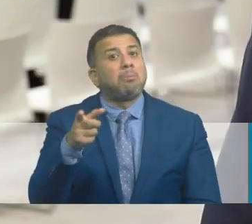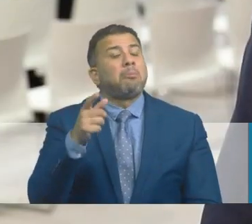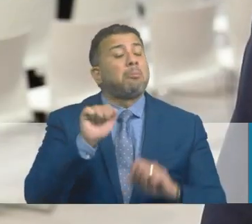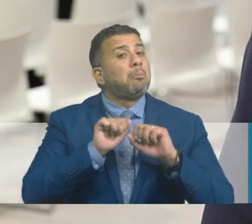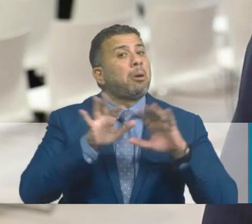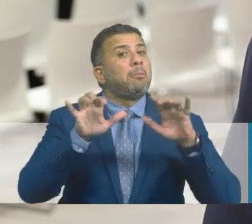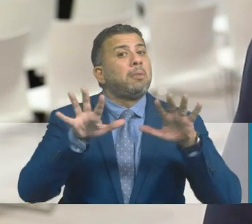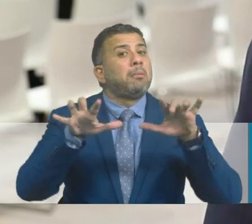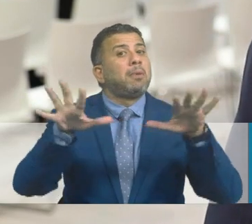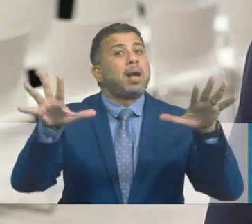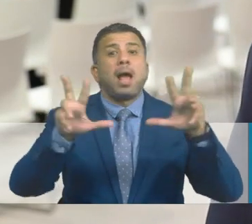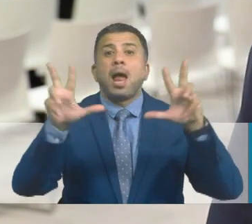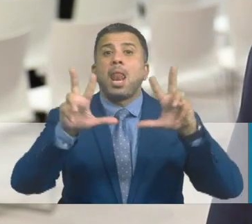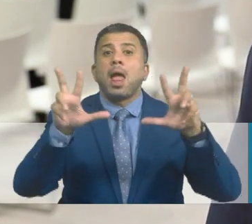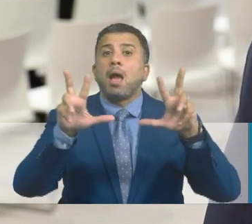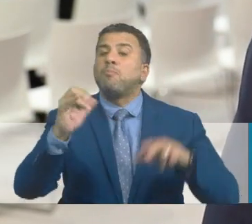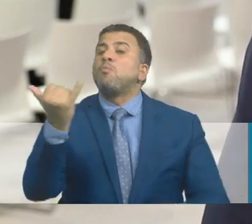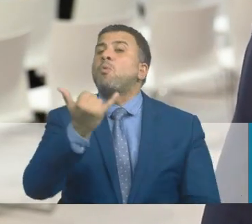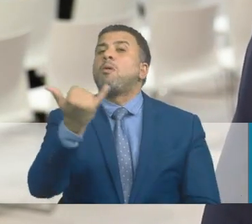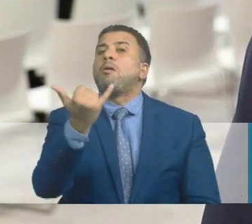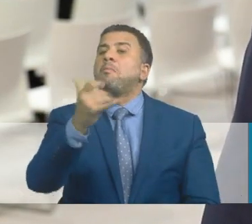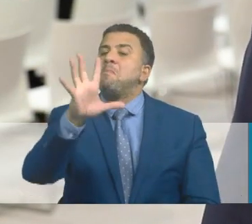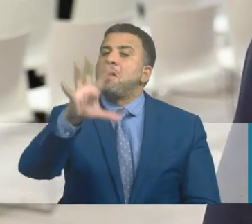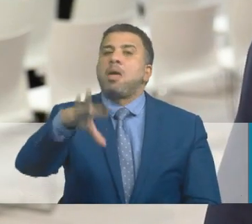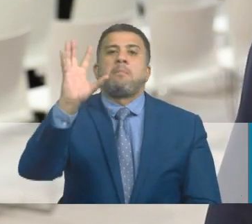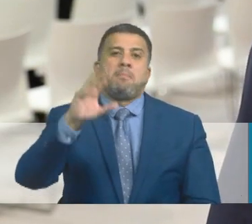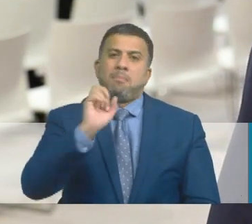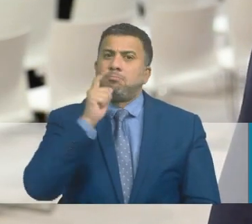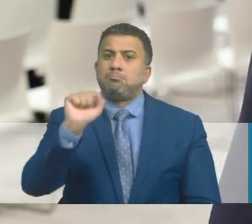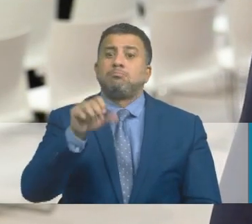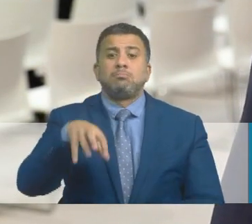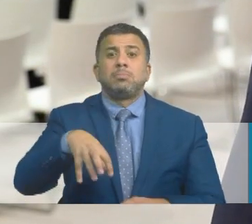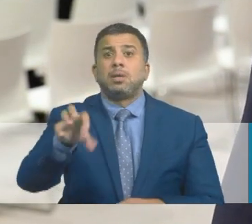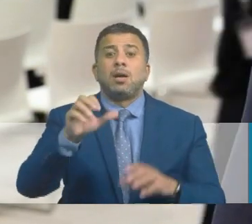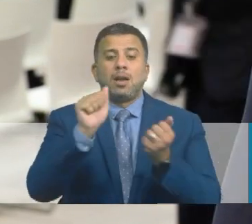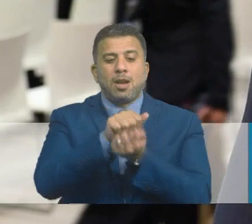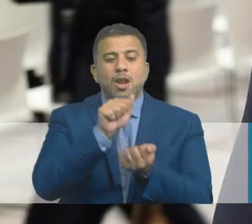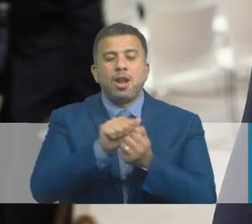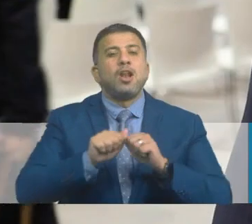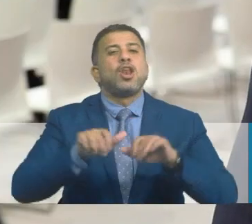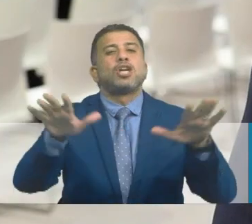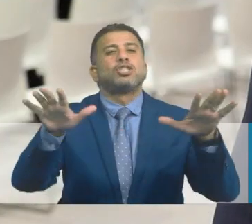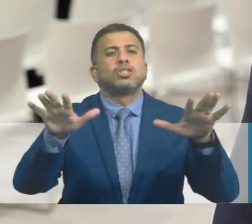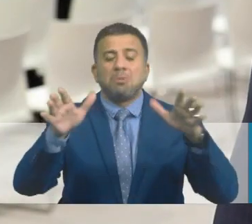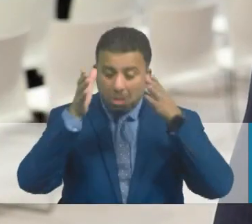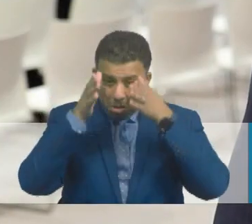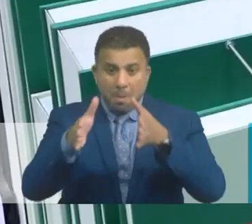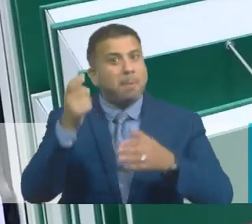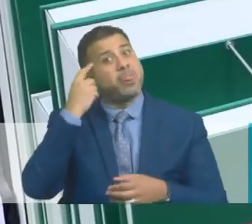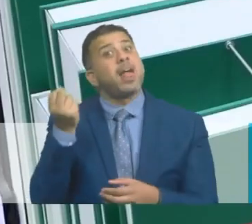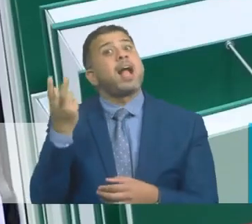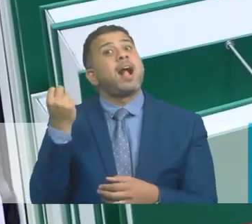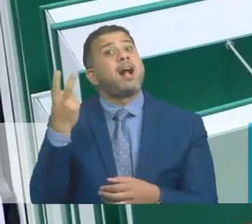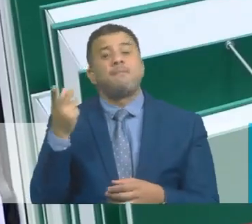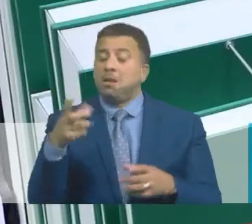العلاقات الدولية مع وسائل الإعلام مهمة جدا تفيد جميع القطاعات. واليوم قطاع النشر في دولة الإمارات واهتمامنا بالثقافة